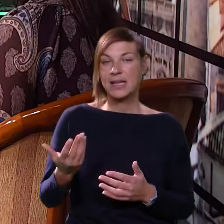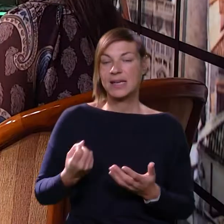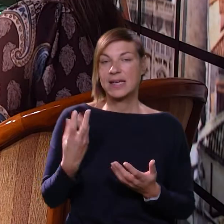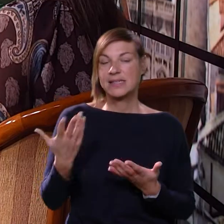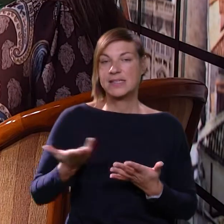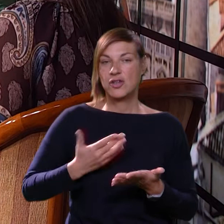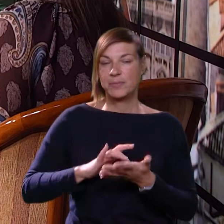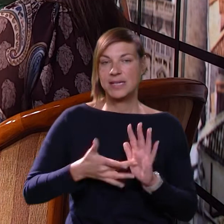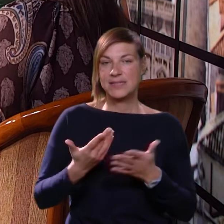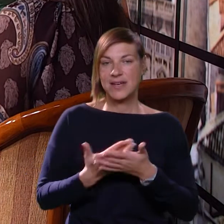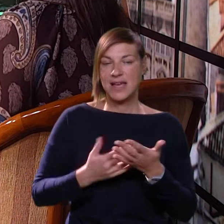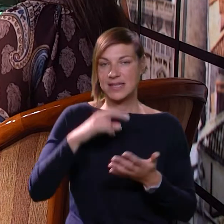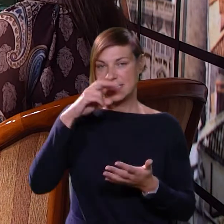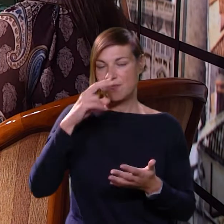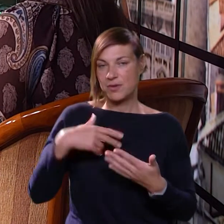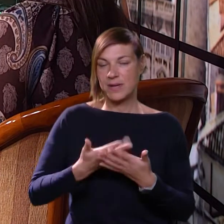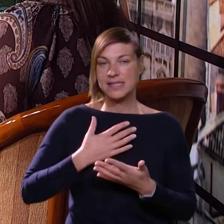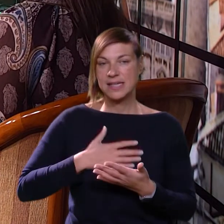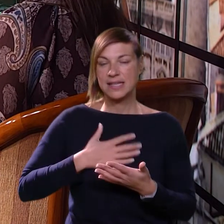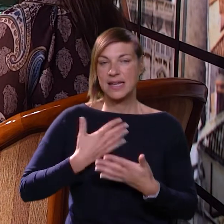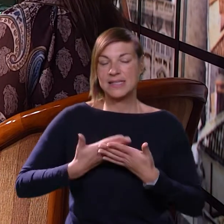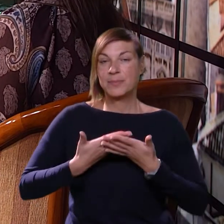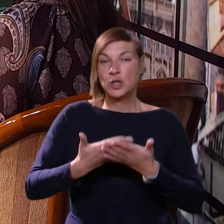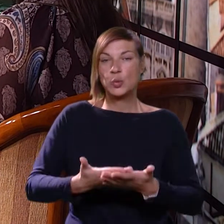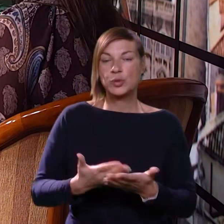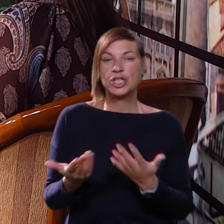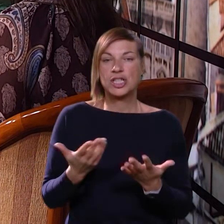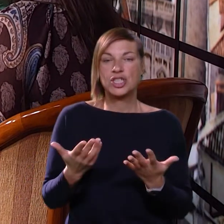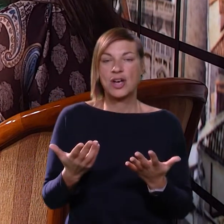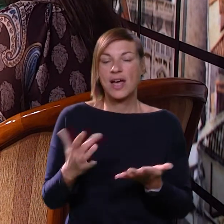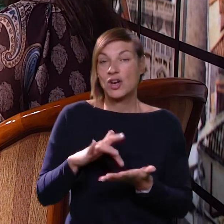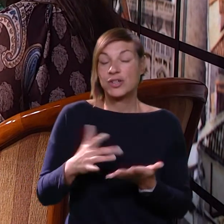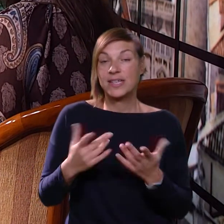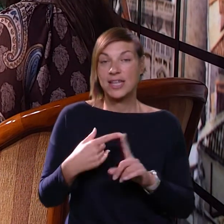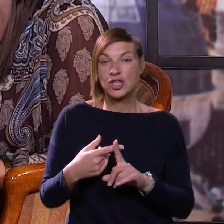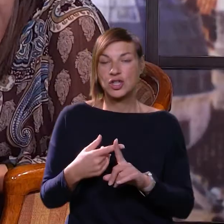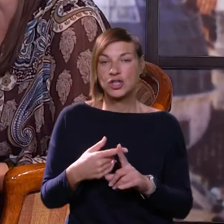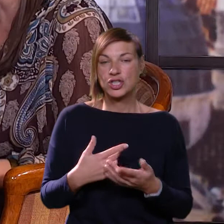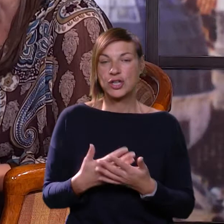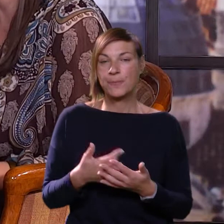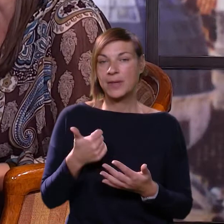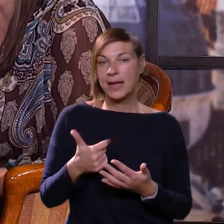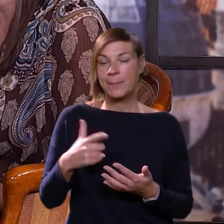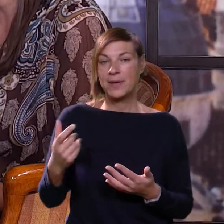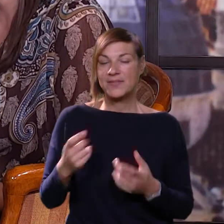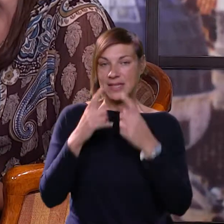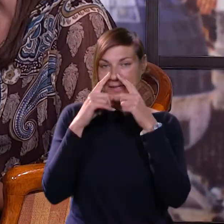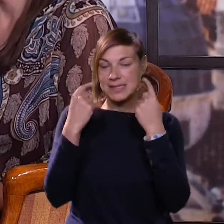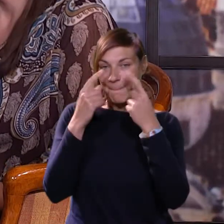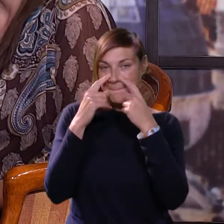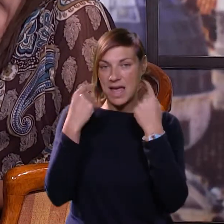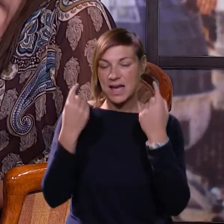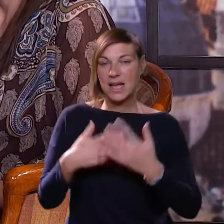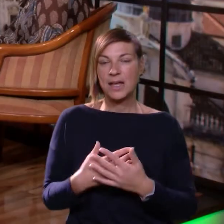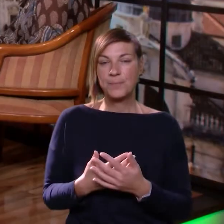Kad si dobila sve te nalaze, informacije, rekla si htjela si biti upućena što, kako, gdje, točno, pa, znati prvi termine. Prvi dan sam